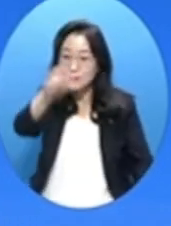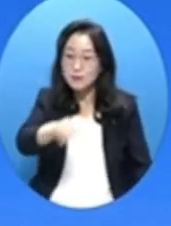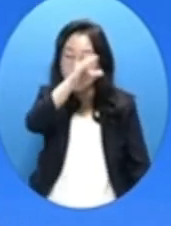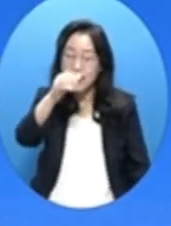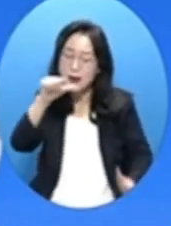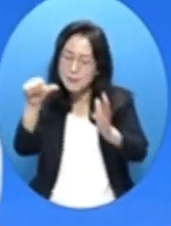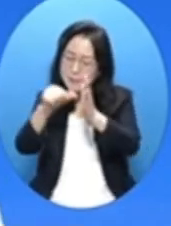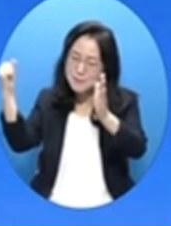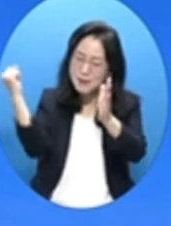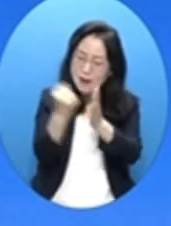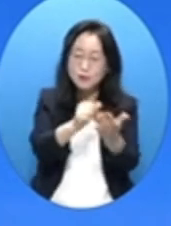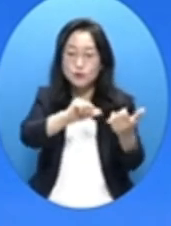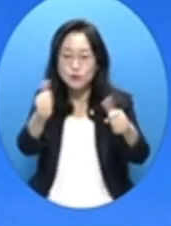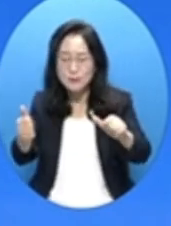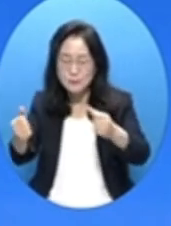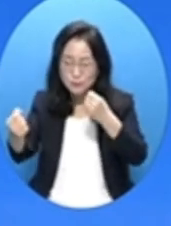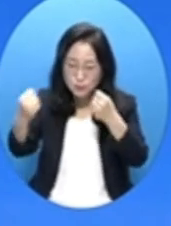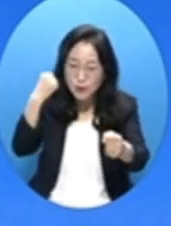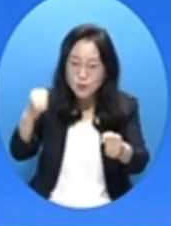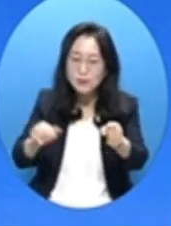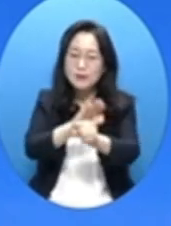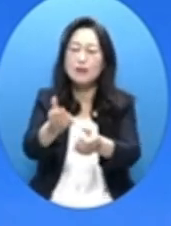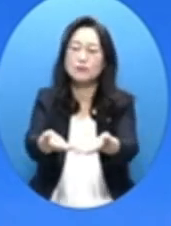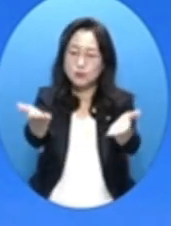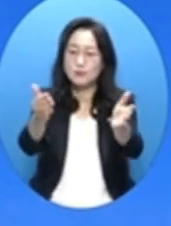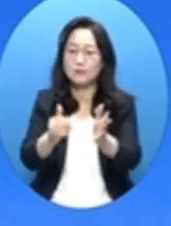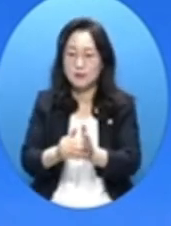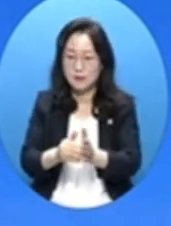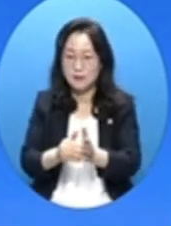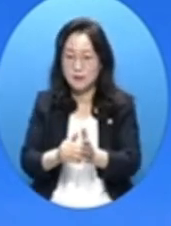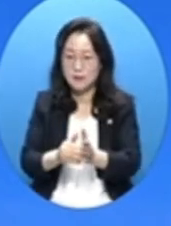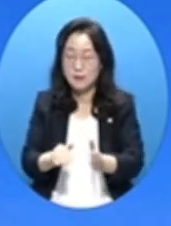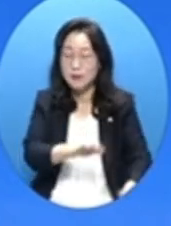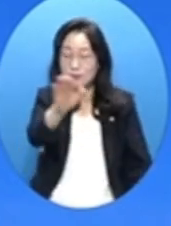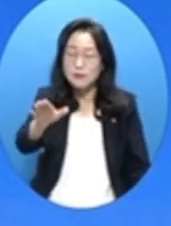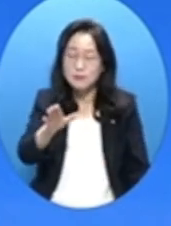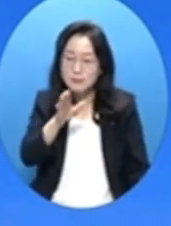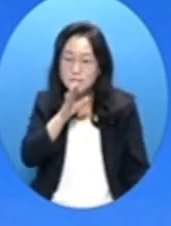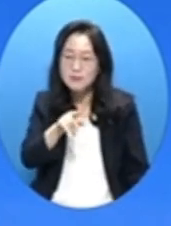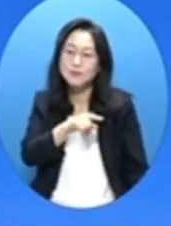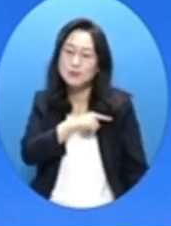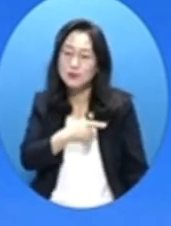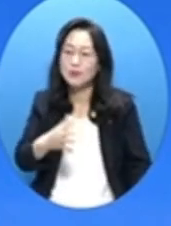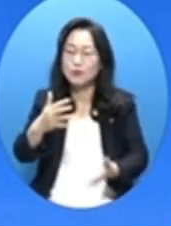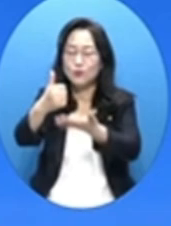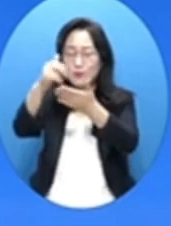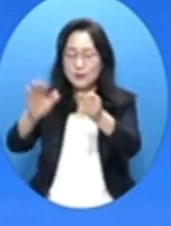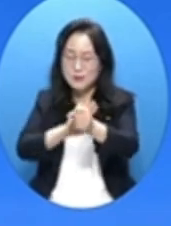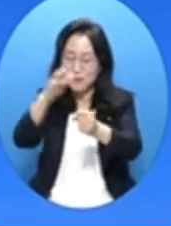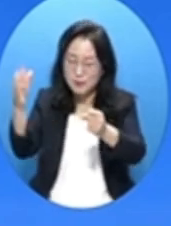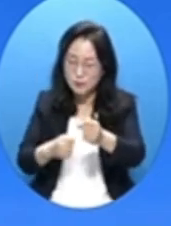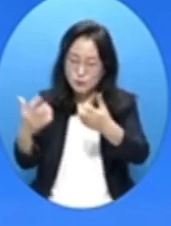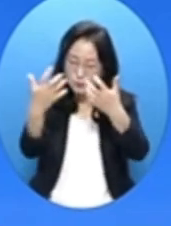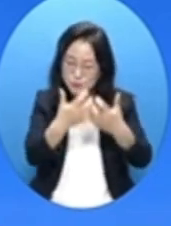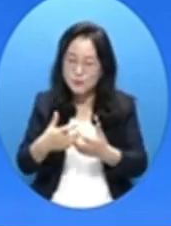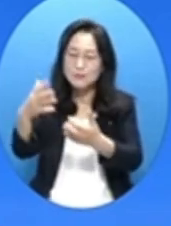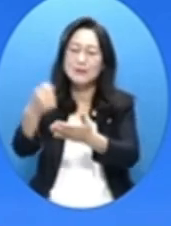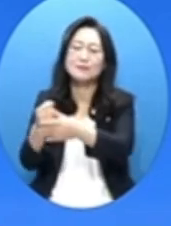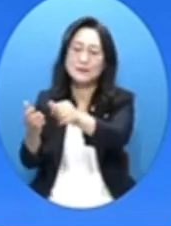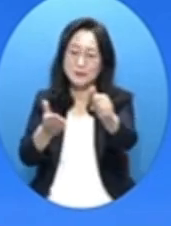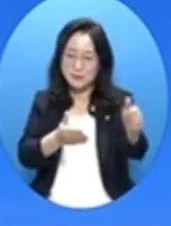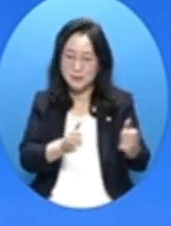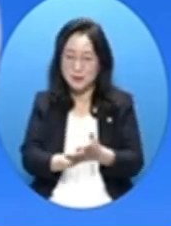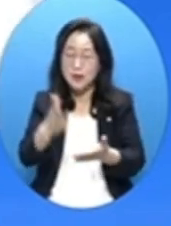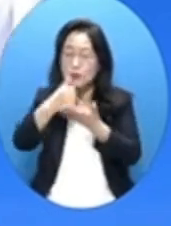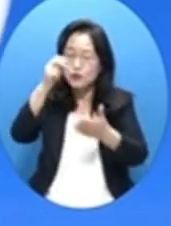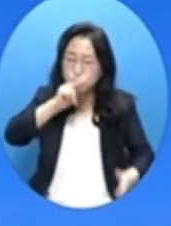하기까지 우리를 사랑하신 것입니다. 그래서 우리는 무엇보다도 먼저 주님의 사랑으로 충만해야 될 것입니다.